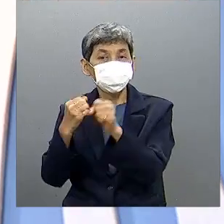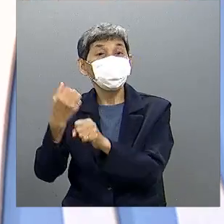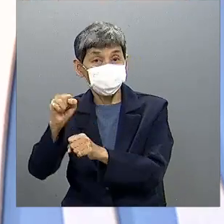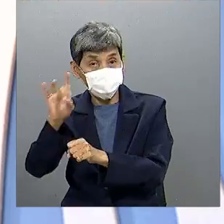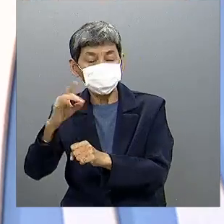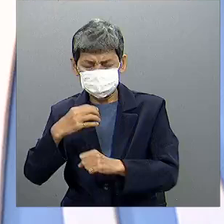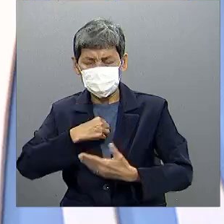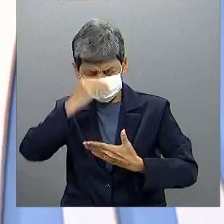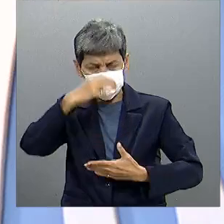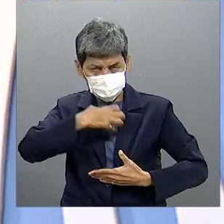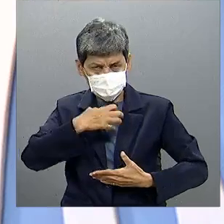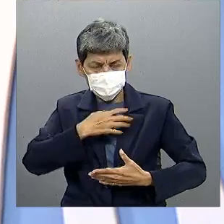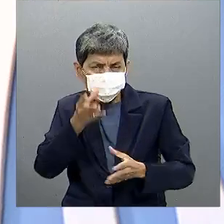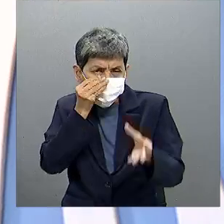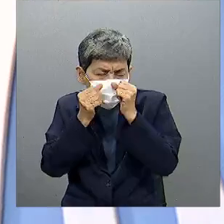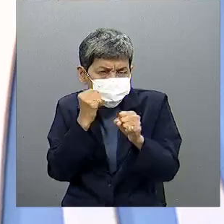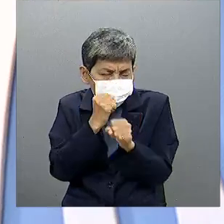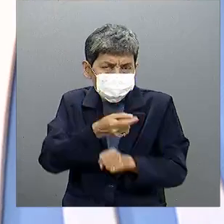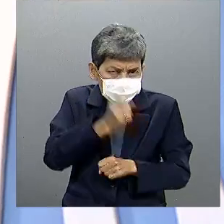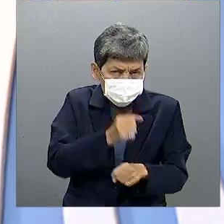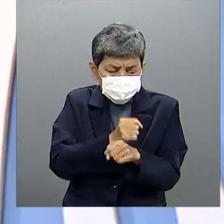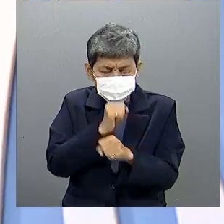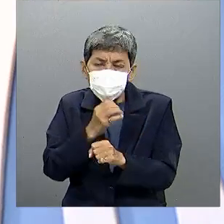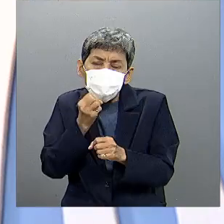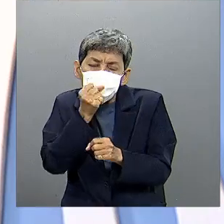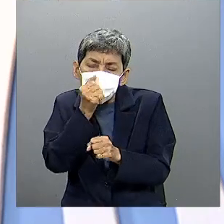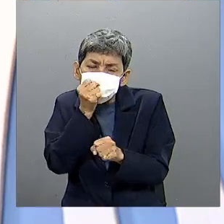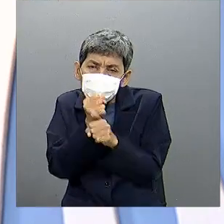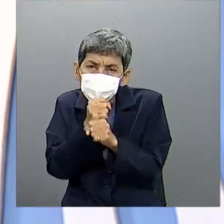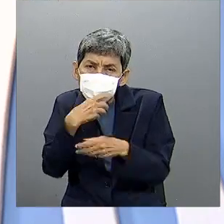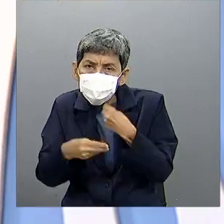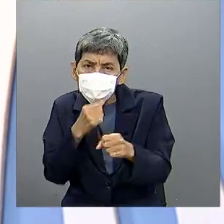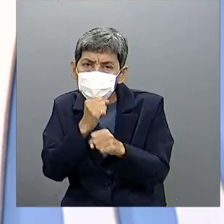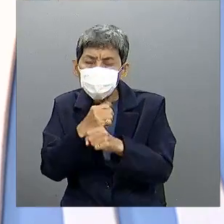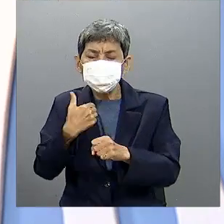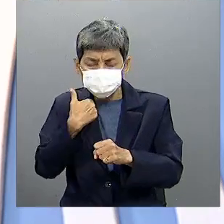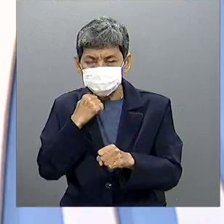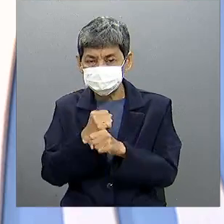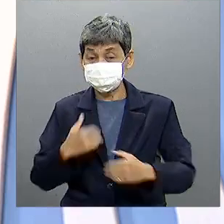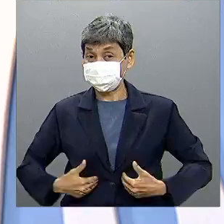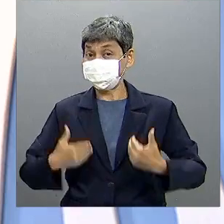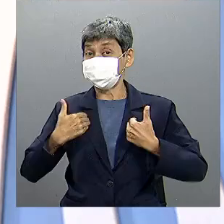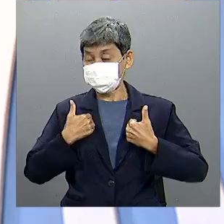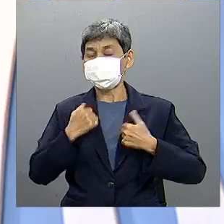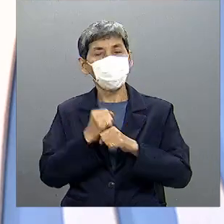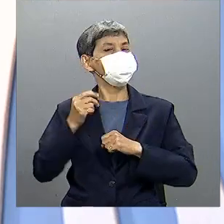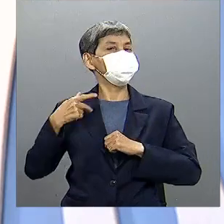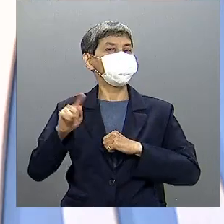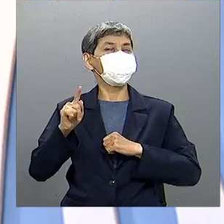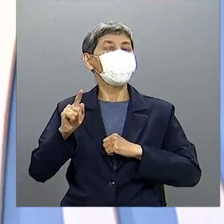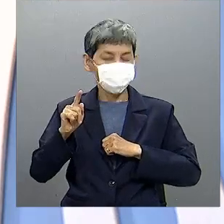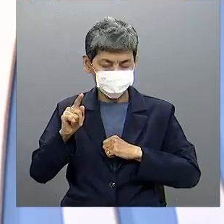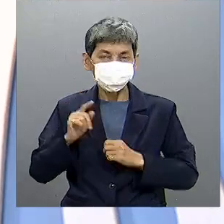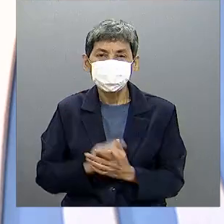ที่ทั้งในการปฏิบัติจริงพื้นที่ในการลองผิดลองถูกในเรื่องของทักษะการใช้ชีวิตที่จะเป็นประโยชน์กับพวกเขาต่อไปค่ะเพราะว่าวัย